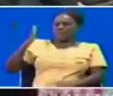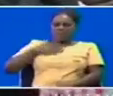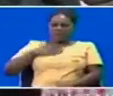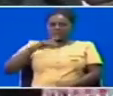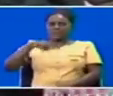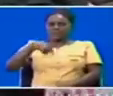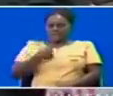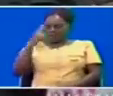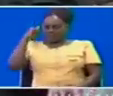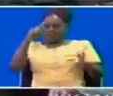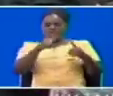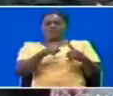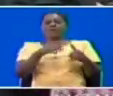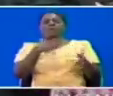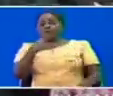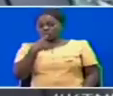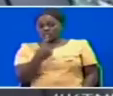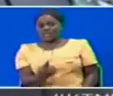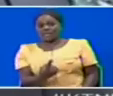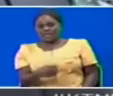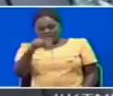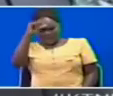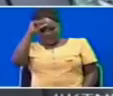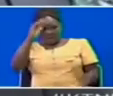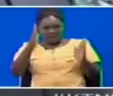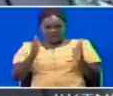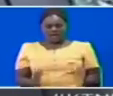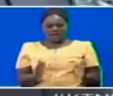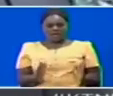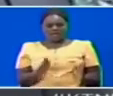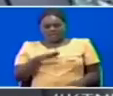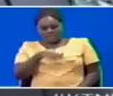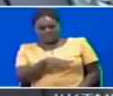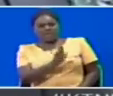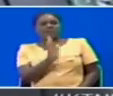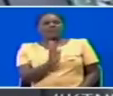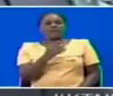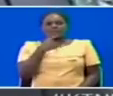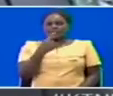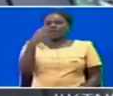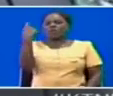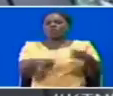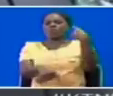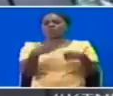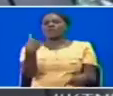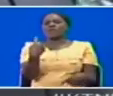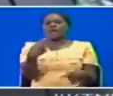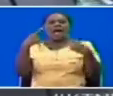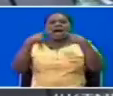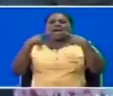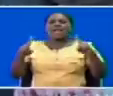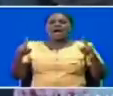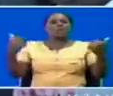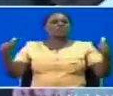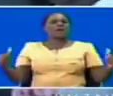mimi ni target. Na ningetaka kusema hivi. Governor huyu yeye mwenyewe alisema ameshinda. Haijatangazwa rasmi ya